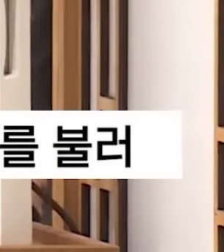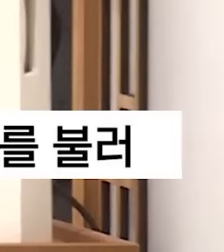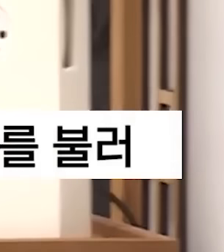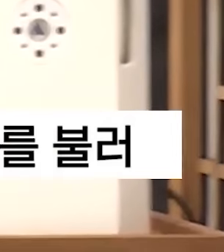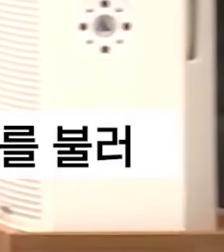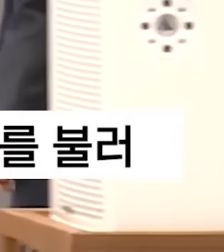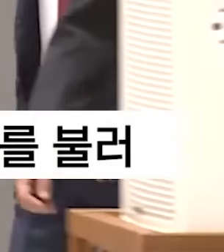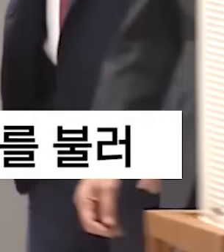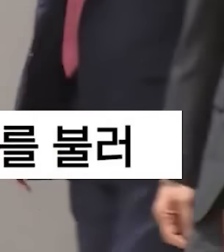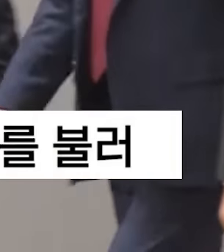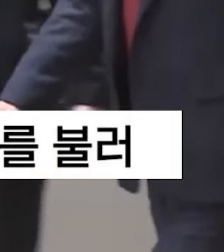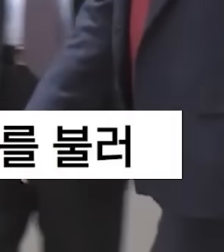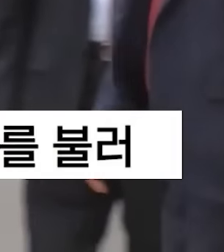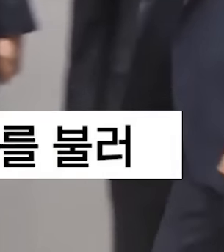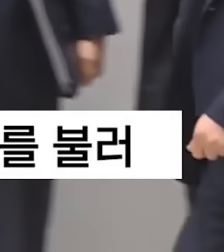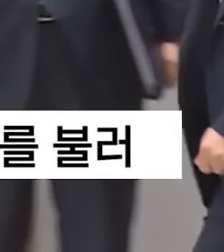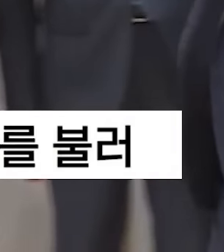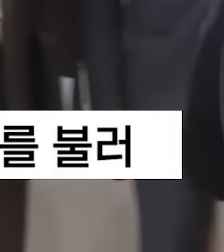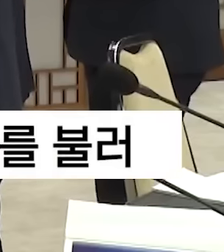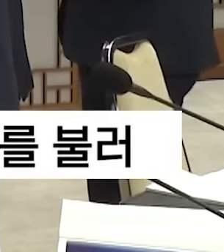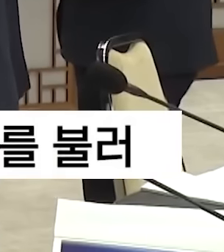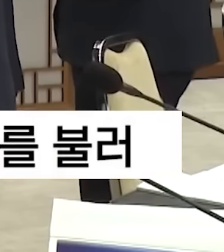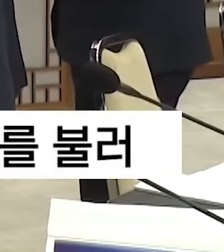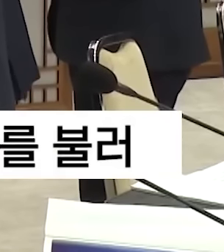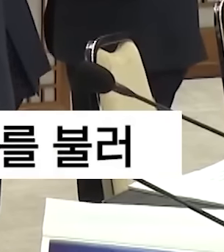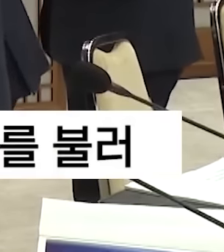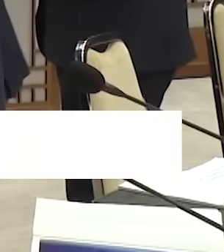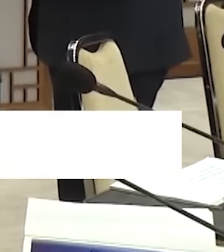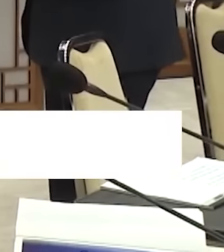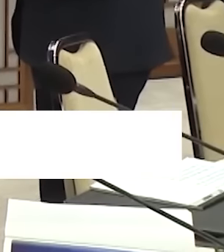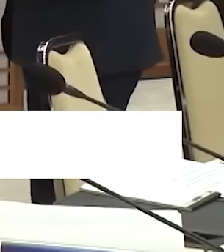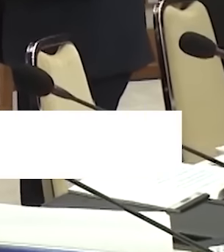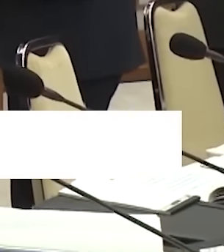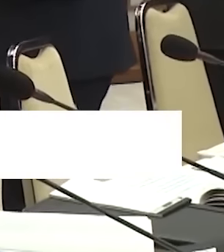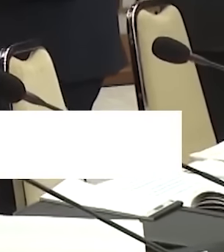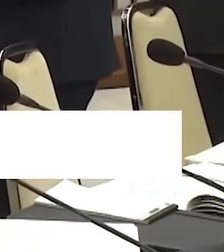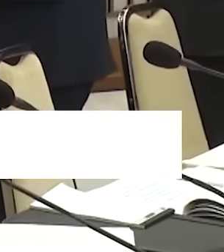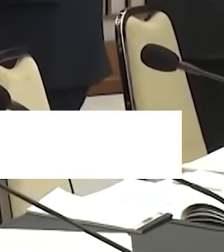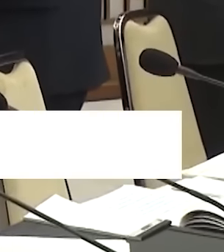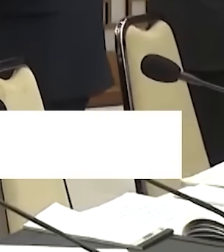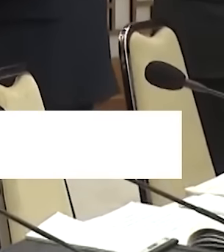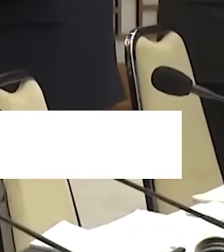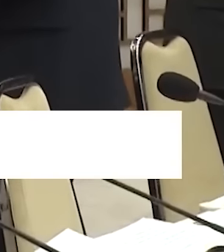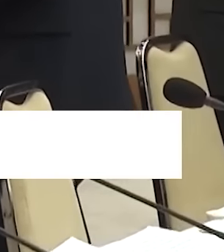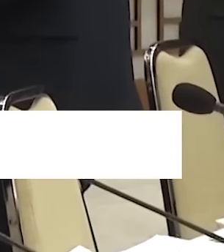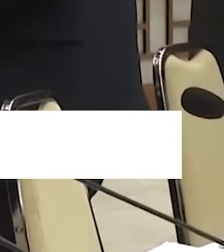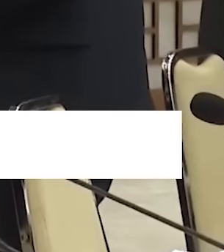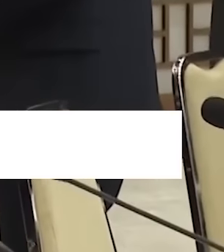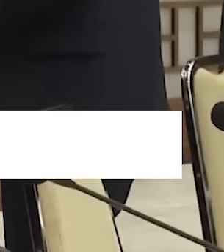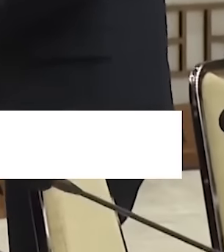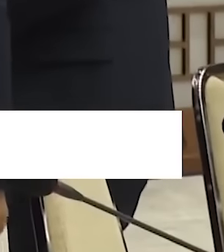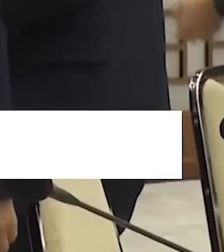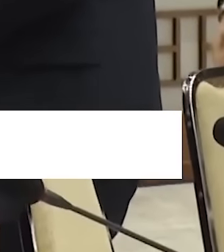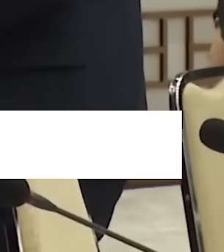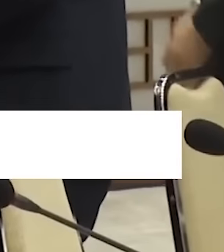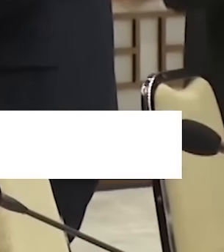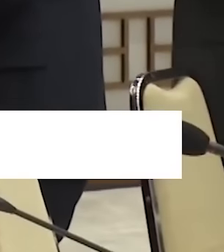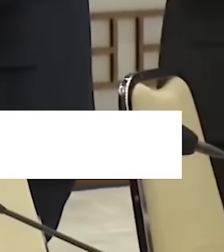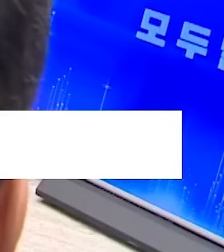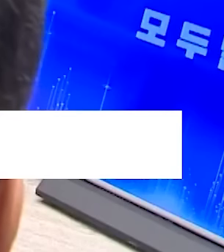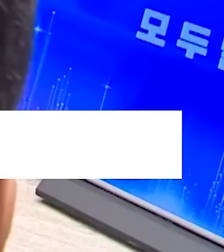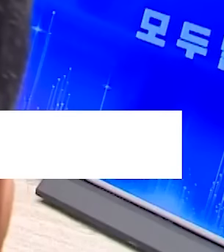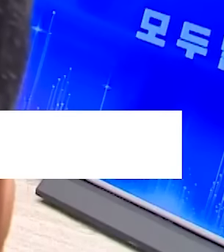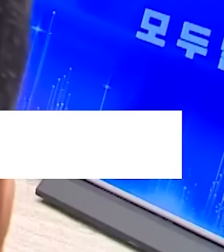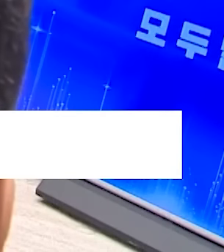윤석열 대통령이 어제 오후 주요 수석비서관들과 핵심 참모를 불러 신년 기자회견 개최 여부를 놓고 집중 토론을 벌인